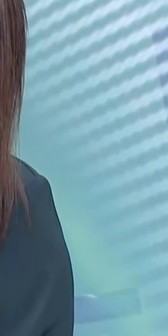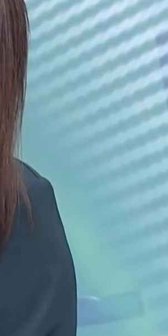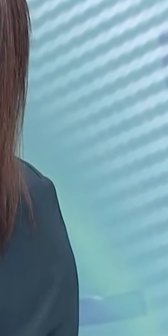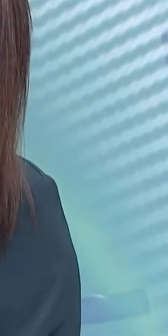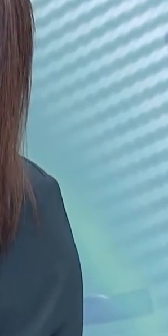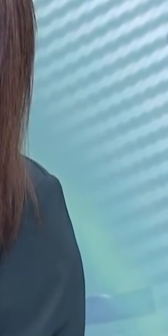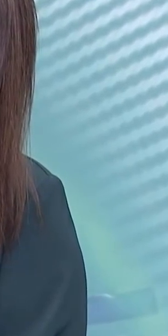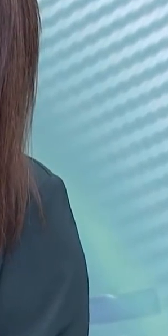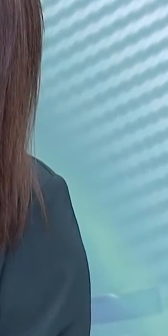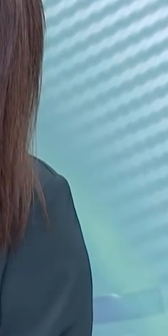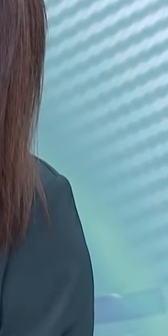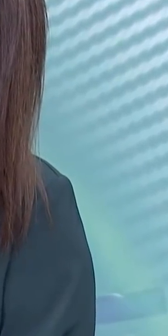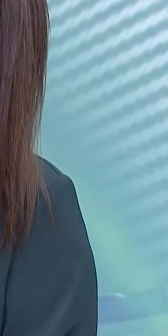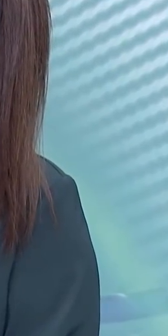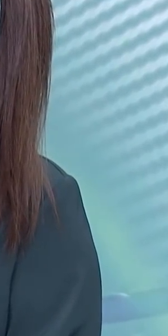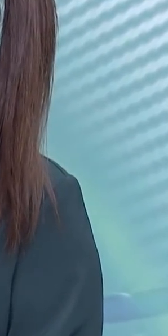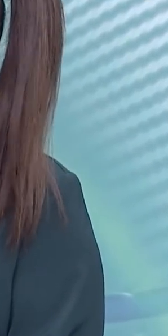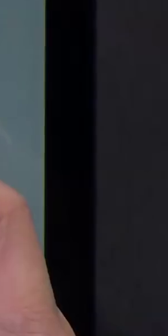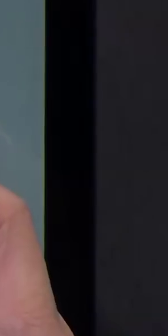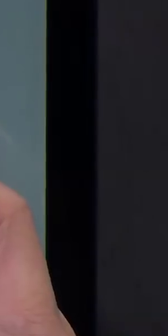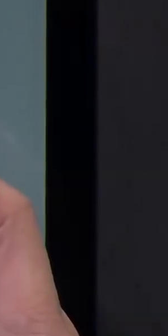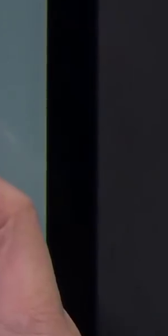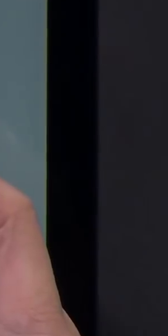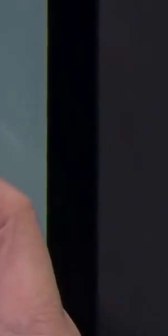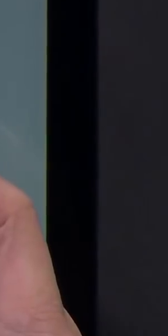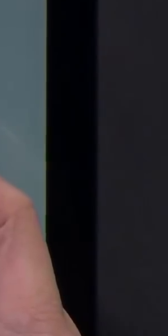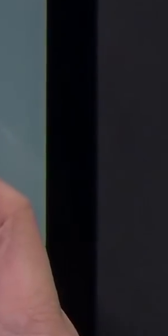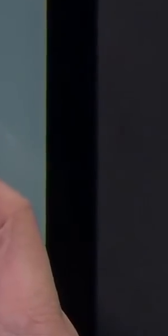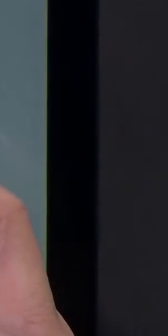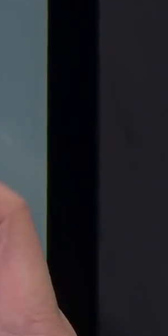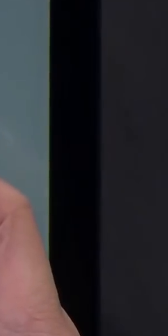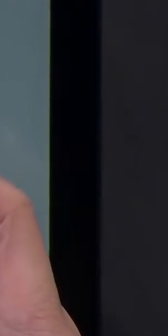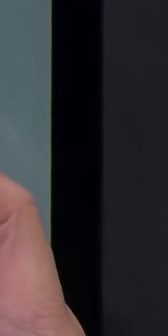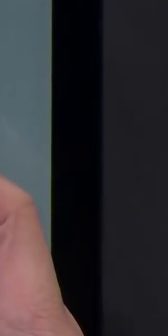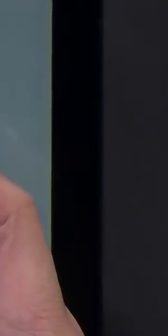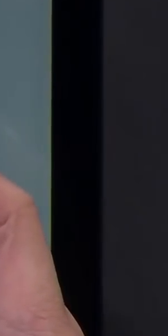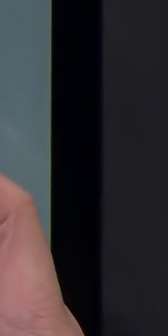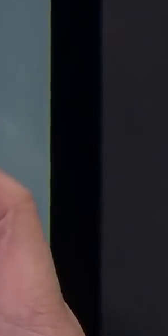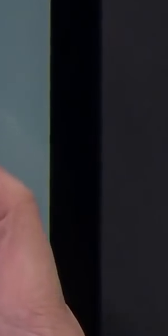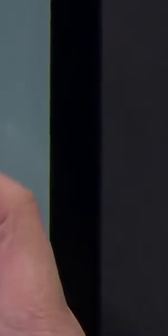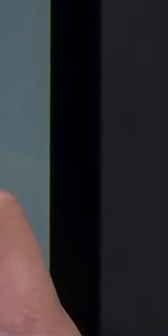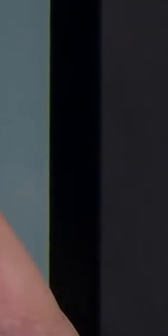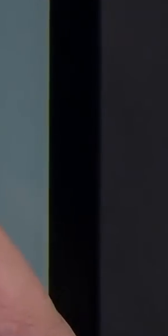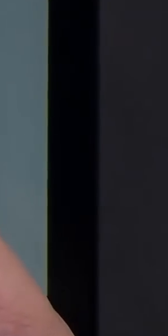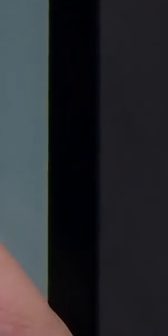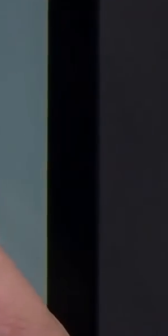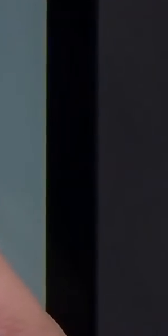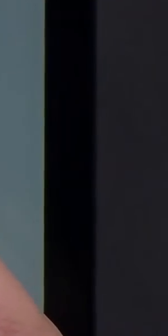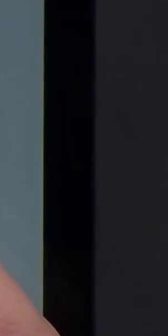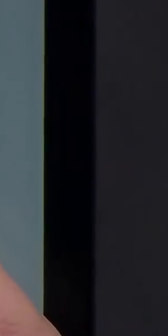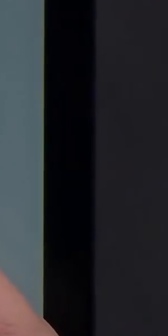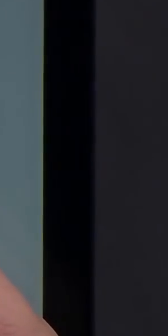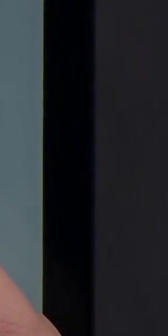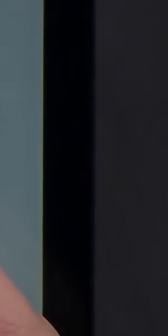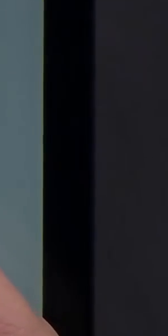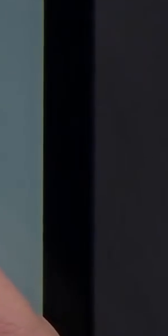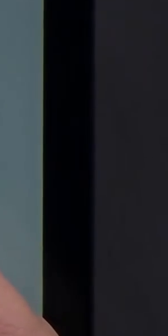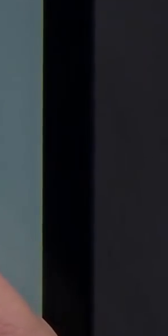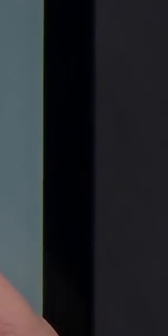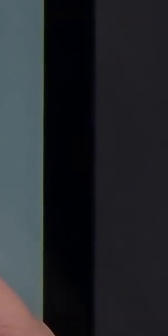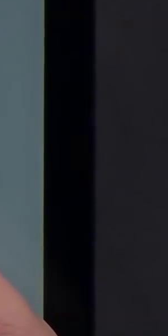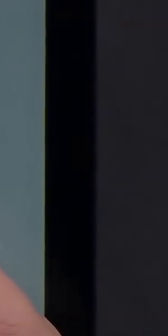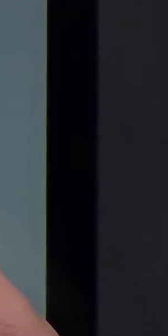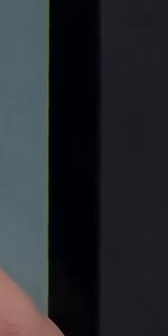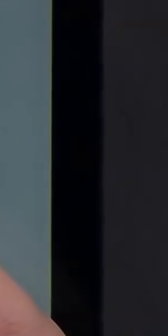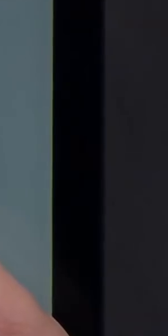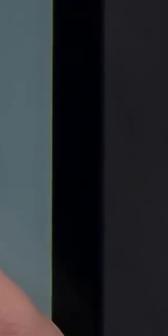是这个今年7月26号陈灿坚，这是中央社的报道哦。高端疫苗的防护率屡遭质疑，陈